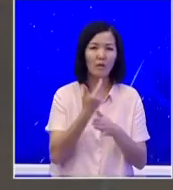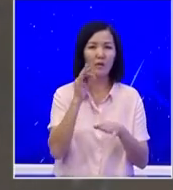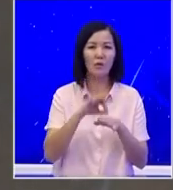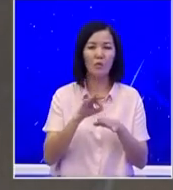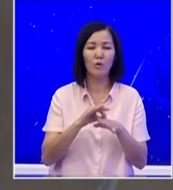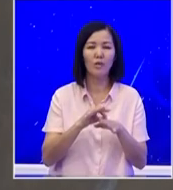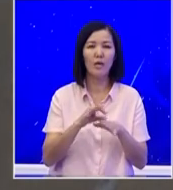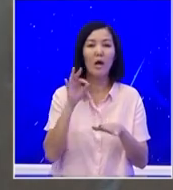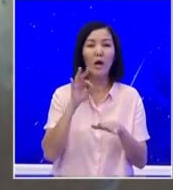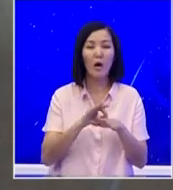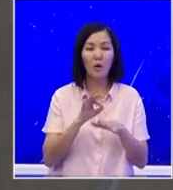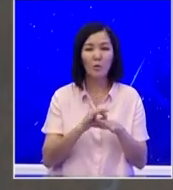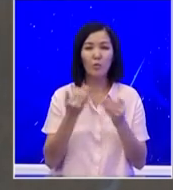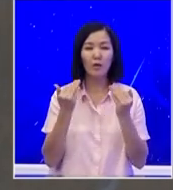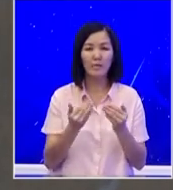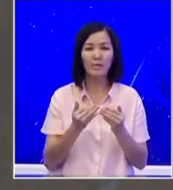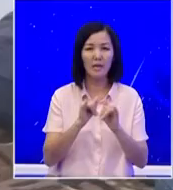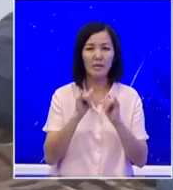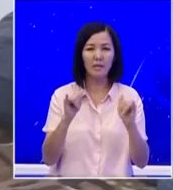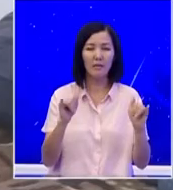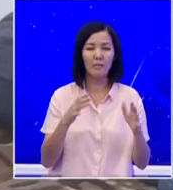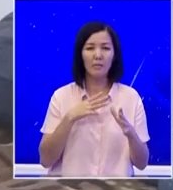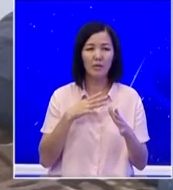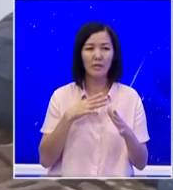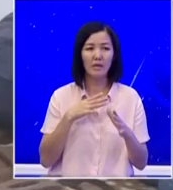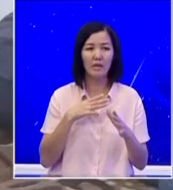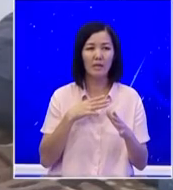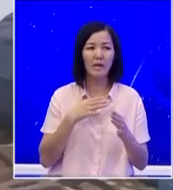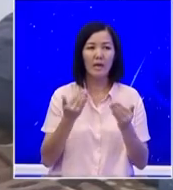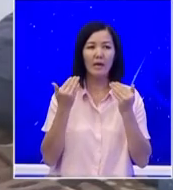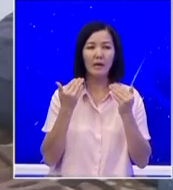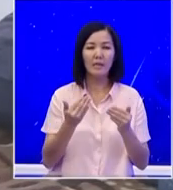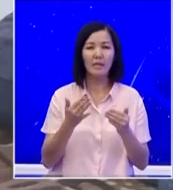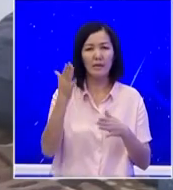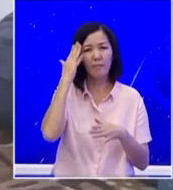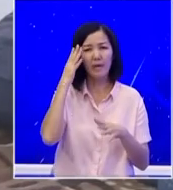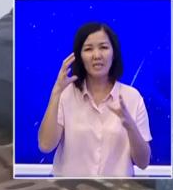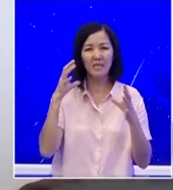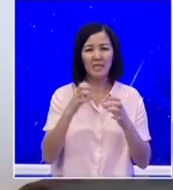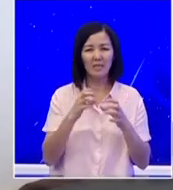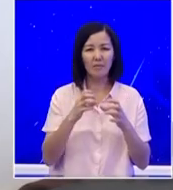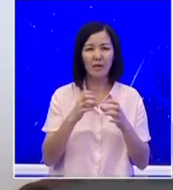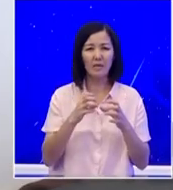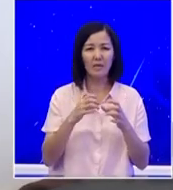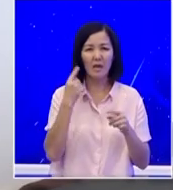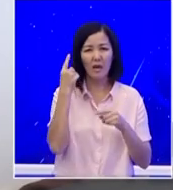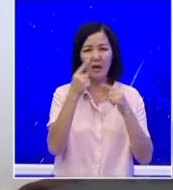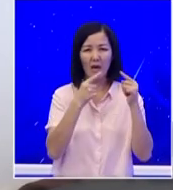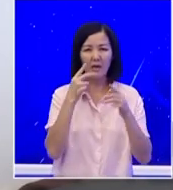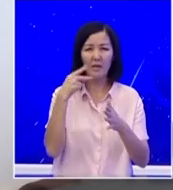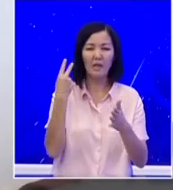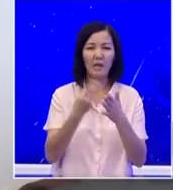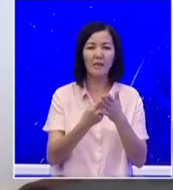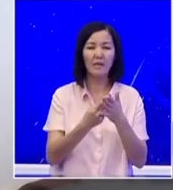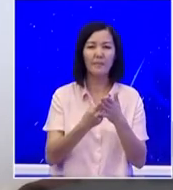Дерт дегеніне көндіріп ақ жатыр. Соңғы жылдары ауру белгілері жиілей түсіп. Басы қысып, жи айналатын болған Алматыда